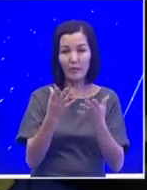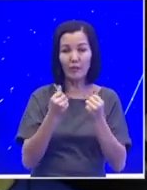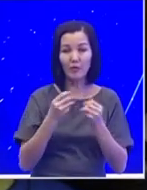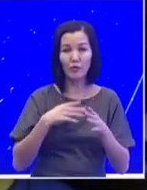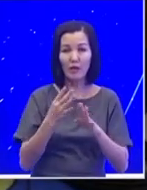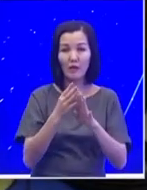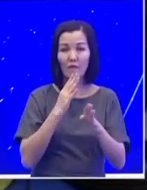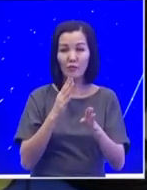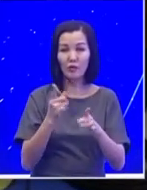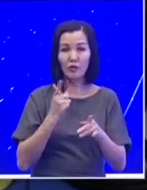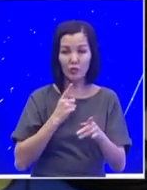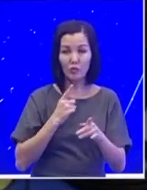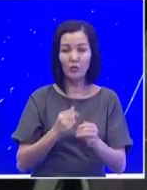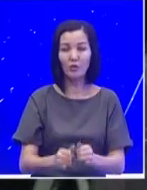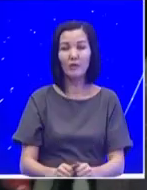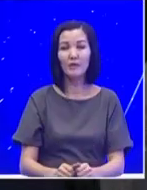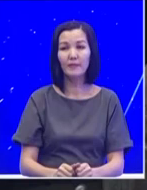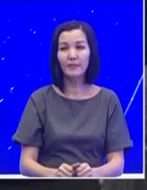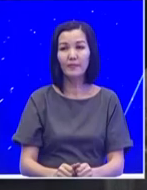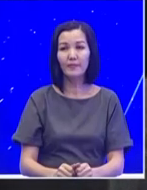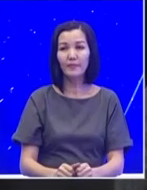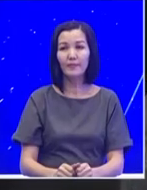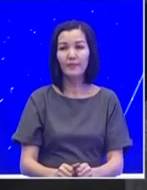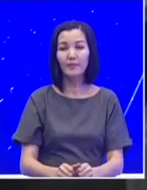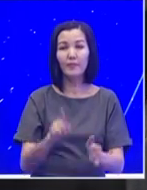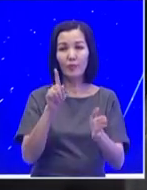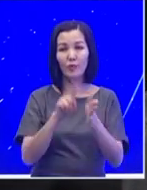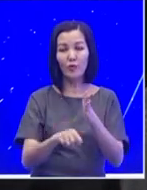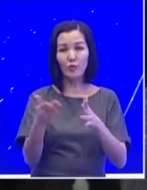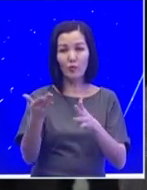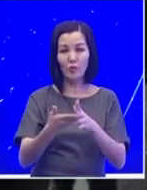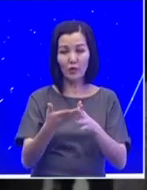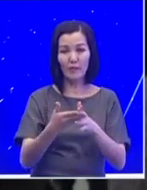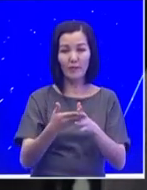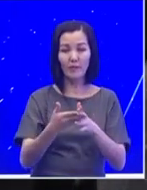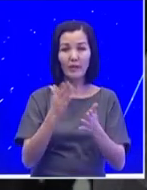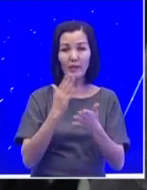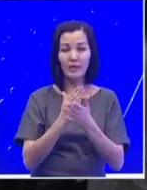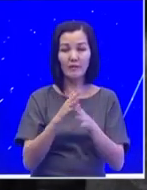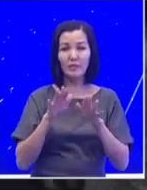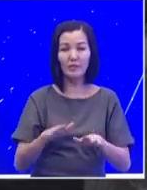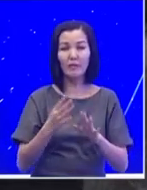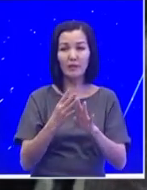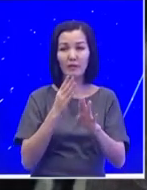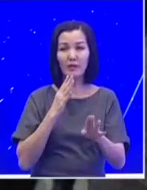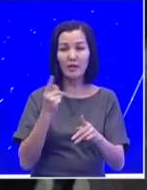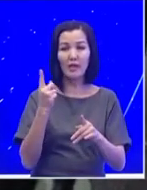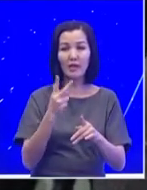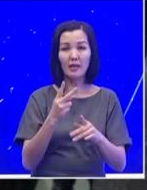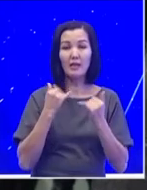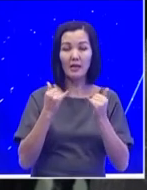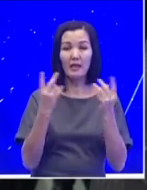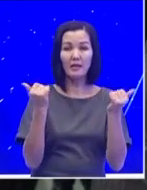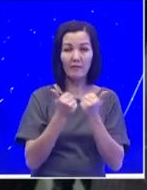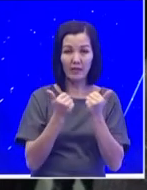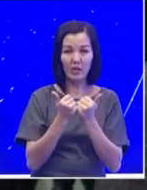детей в дошкольные учреждения. По льготам, предусмотренным по обеспечению местами в детских садах для двойняшек, льготы